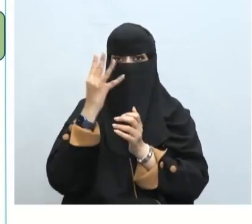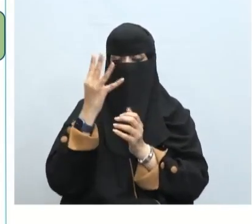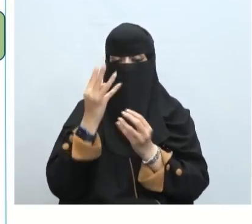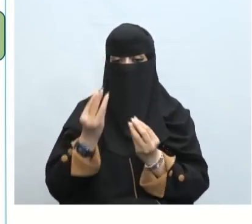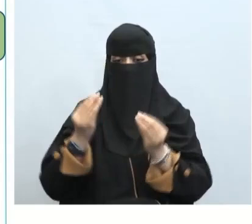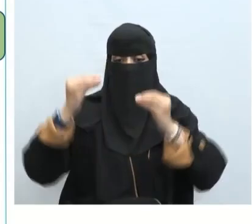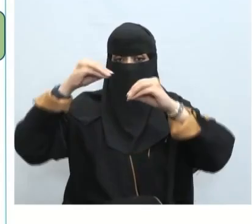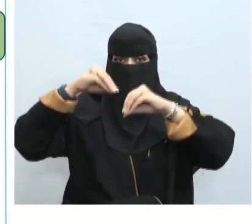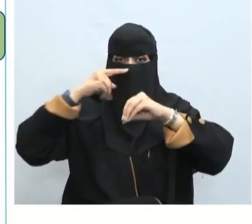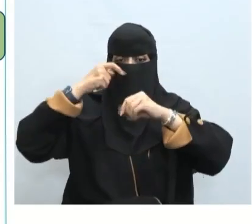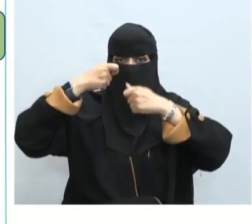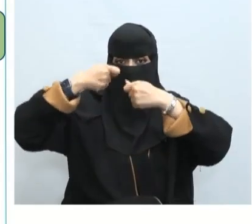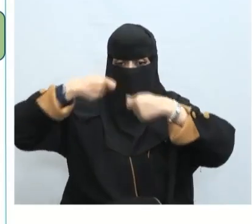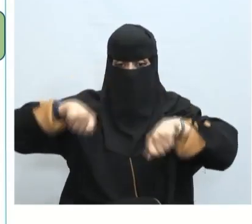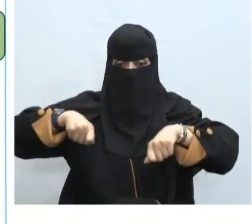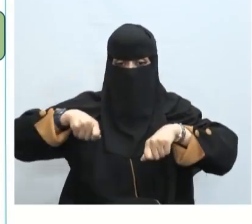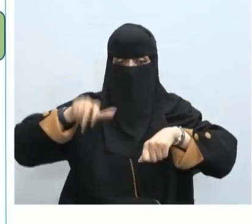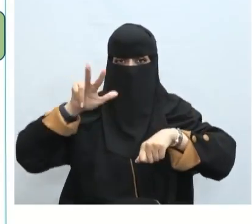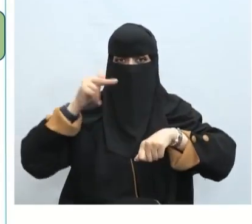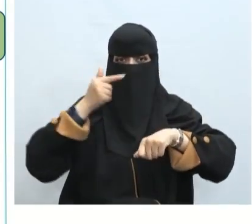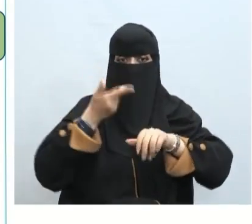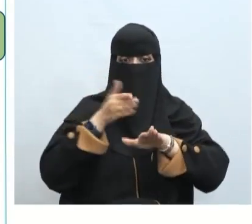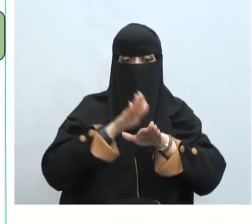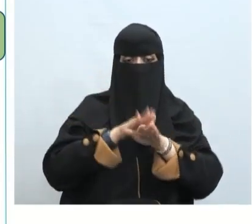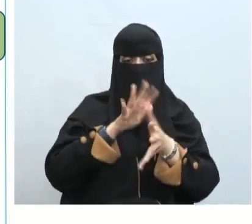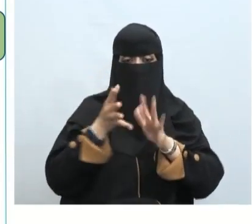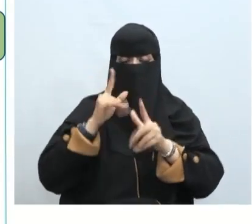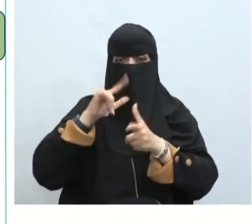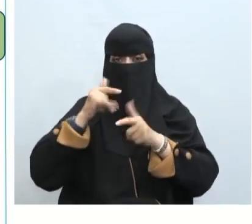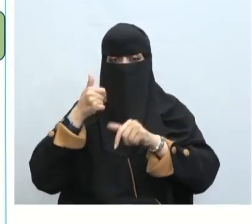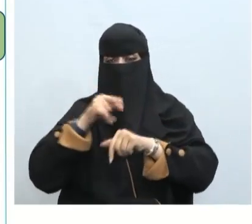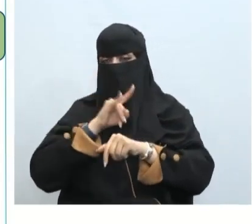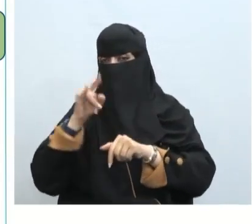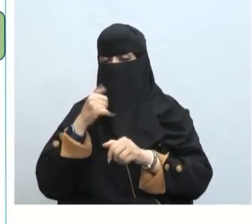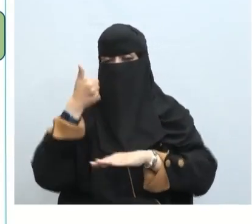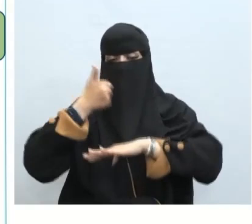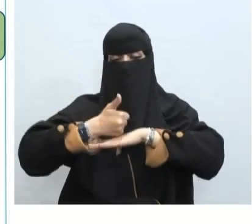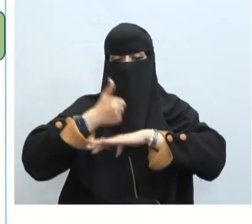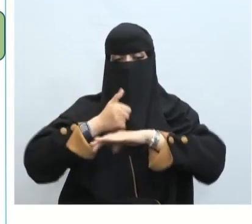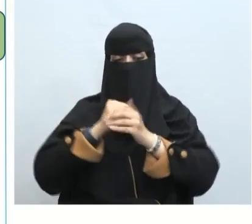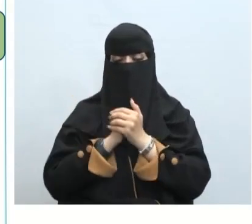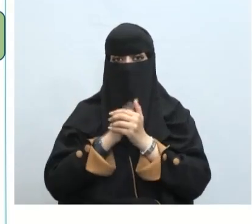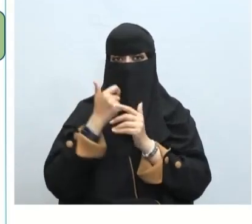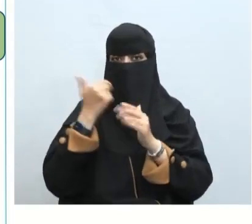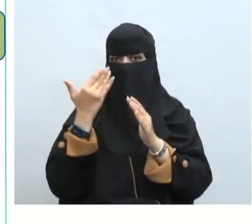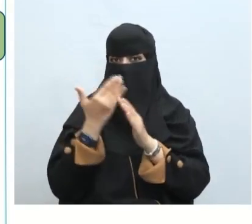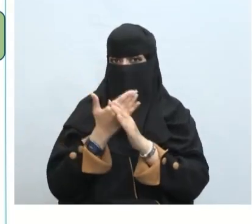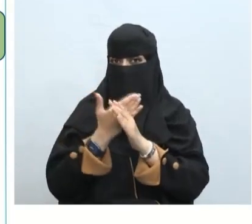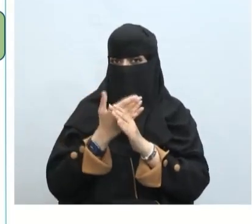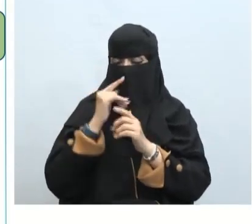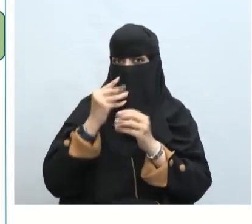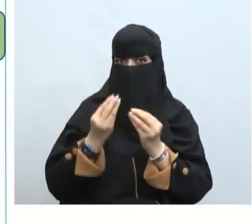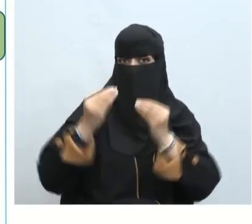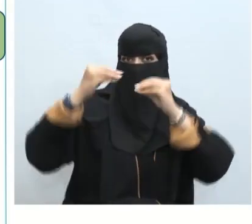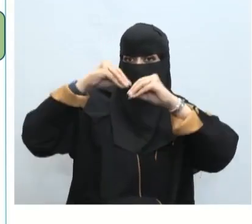من معالجه التضخم كذلك زياده الضرائب على بعض المنتجات اي منتجات